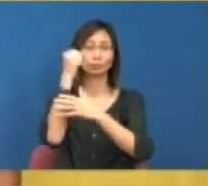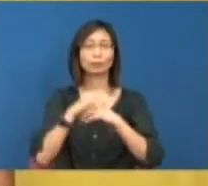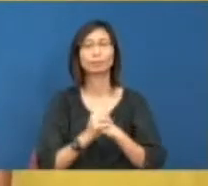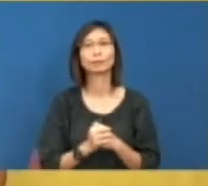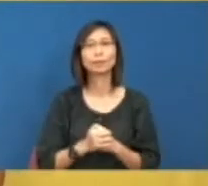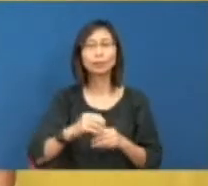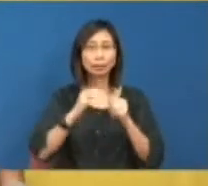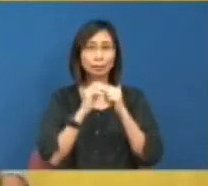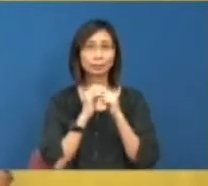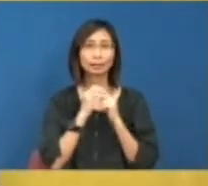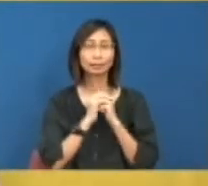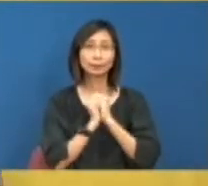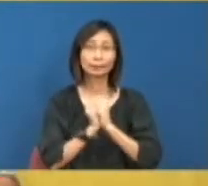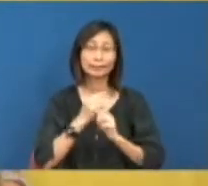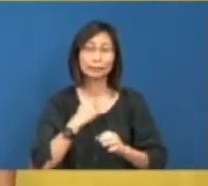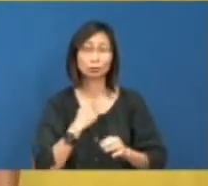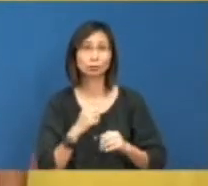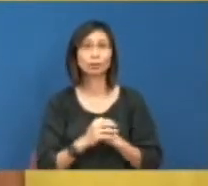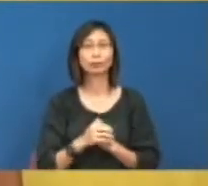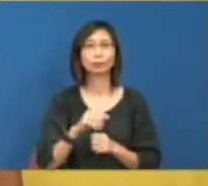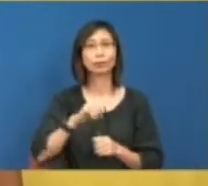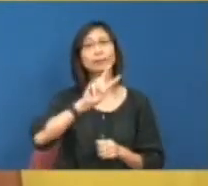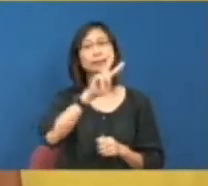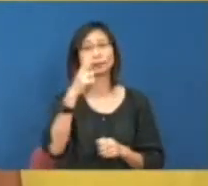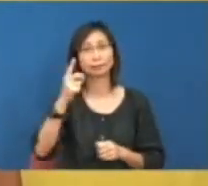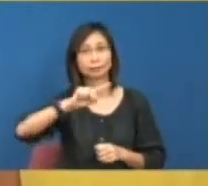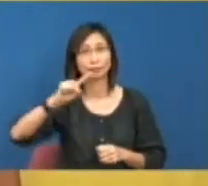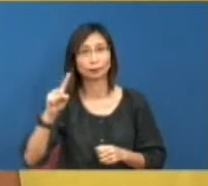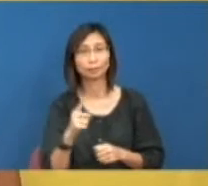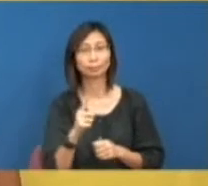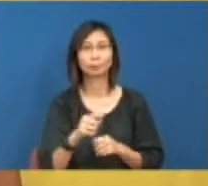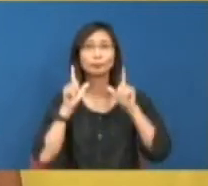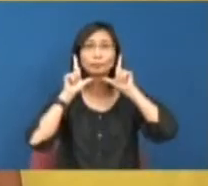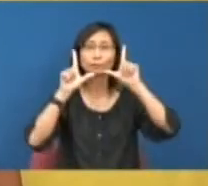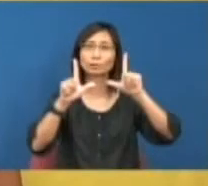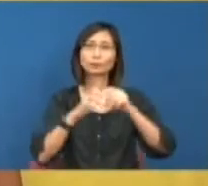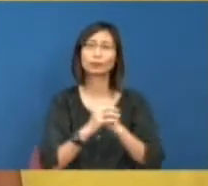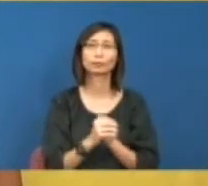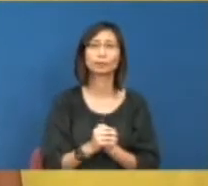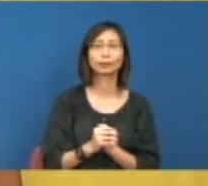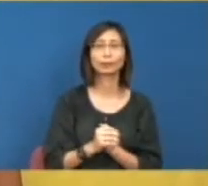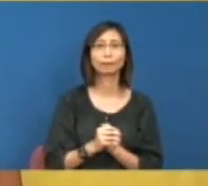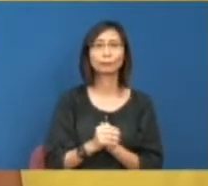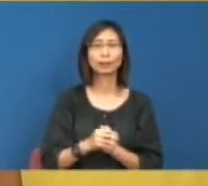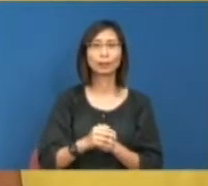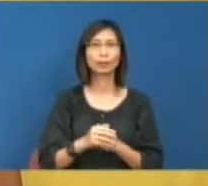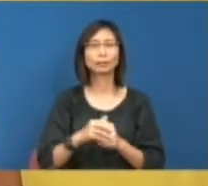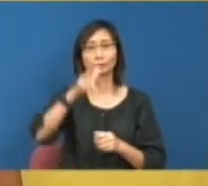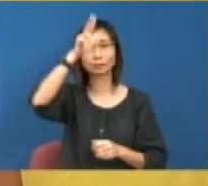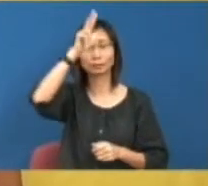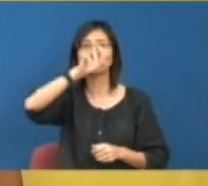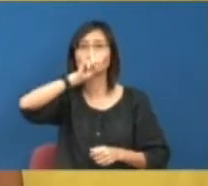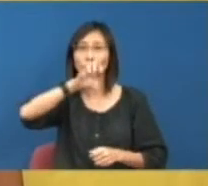萬人出來很強烈表達意見表態。當然他表態了，是不是政府立刻表態，就說他不